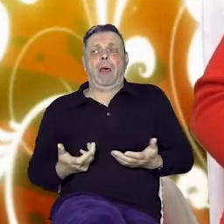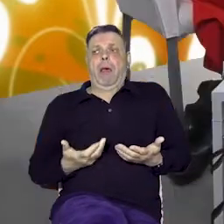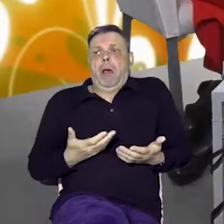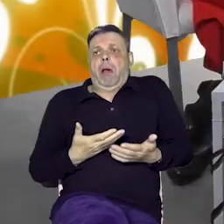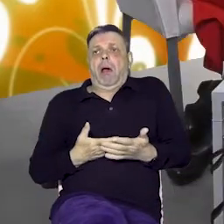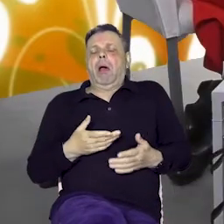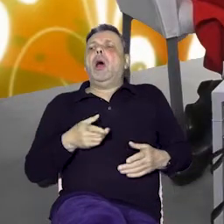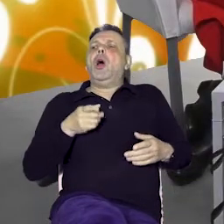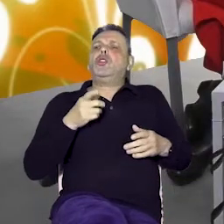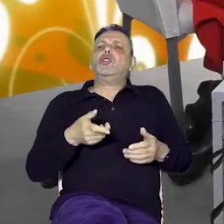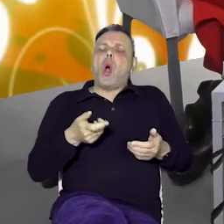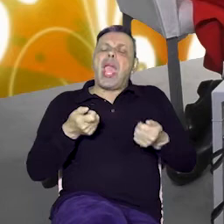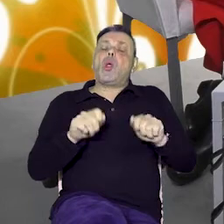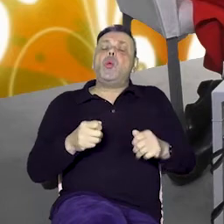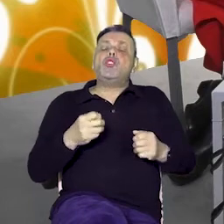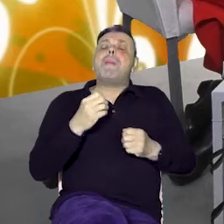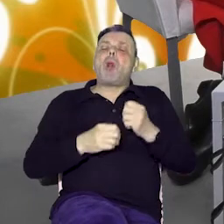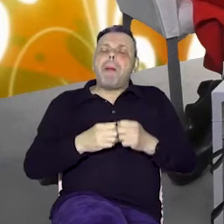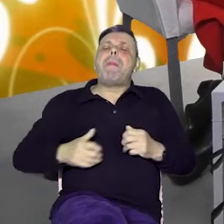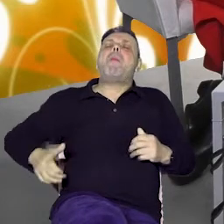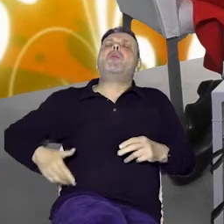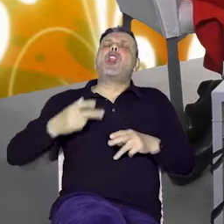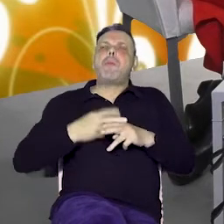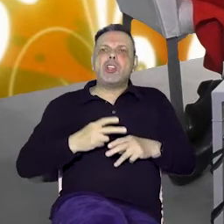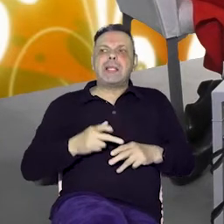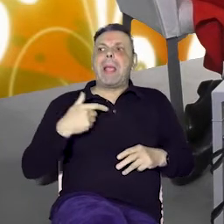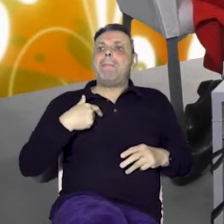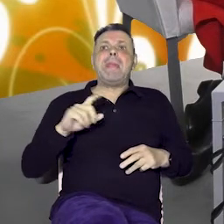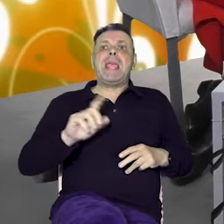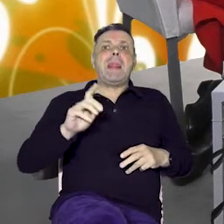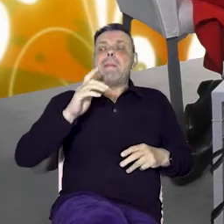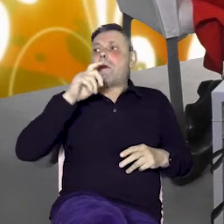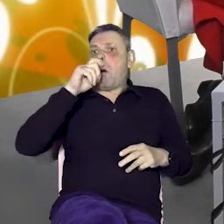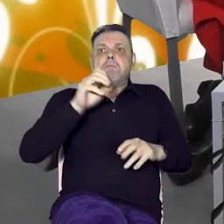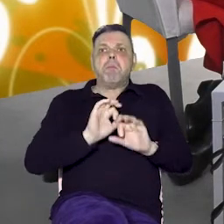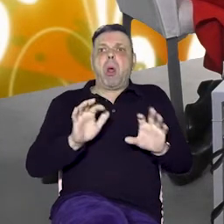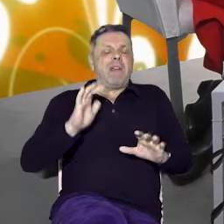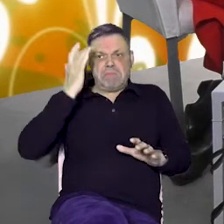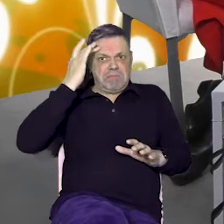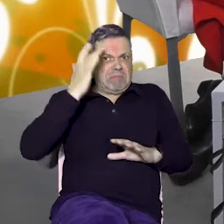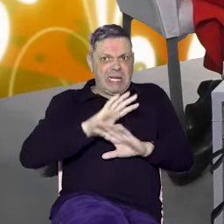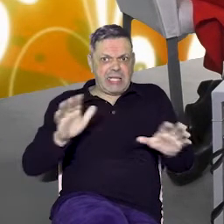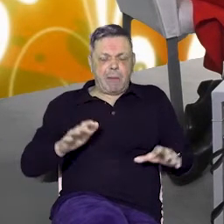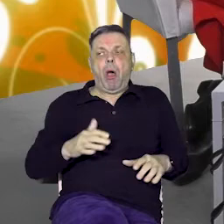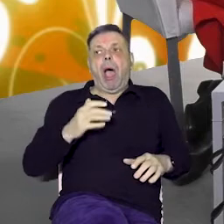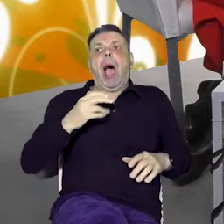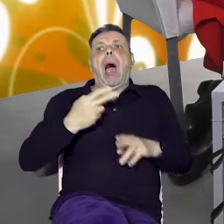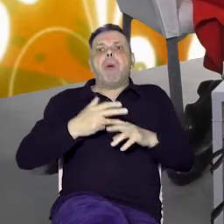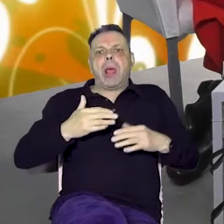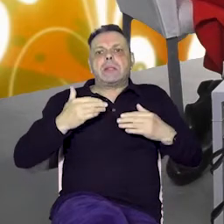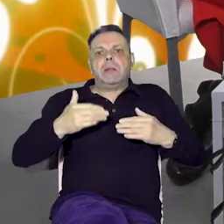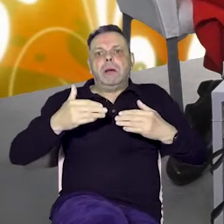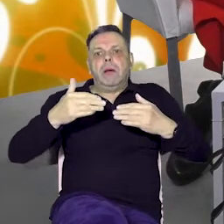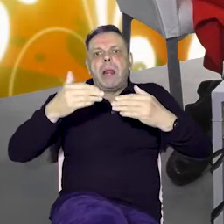to je ključni problem bubrežne bolesti, što mi u stvari nemamo bolove. Da. I onda bolest polako napreduje i praktički